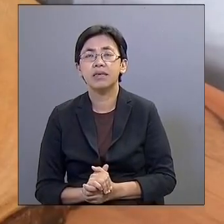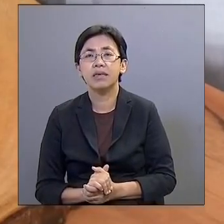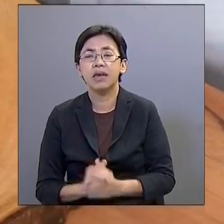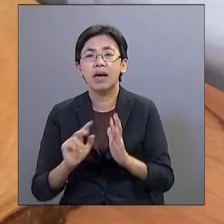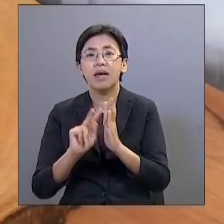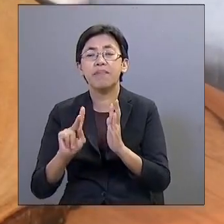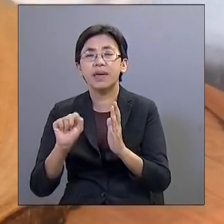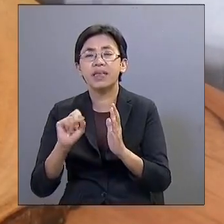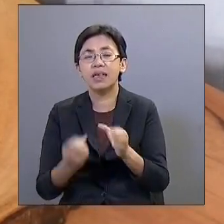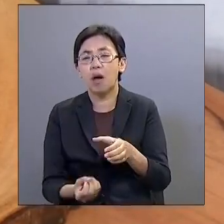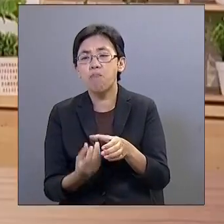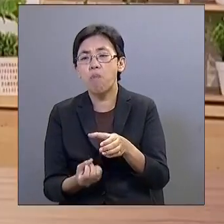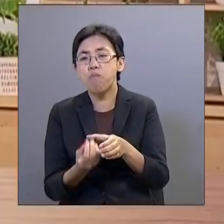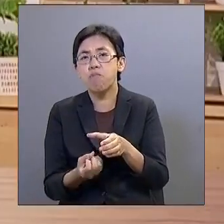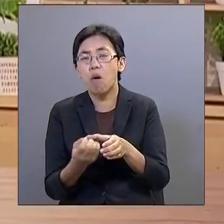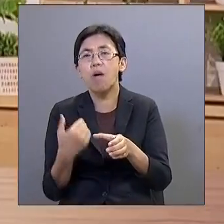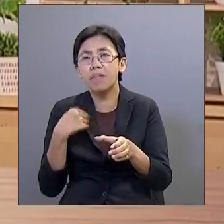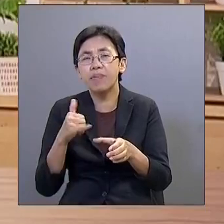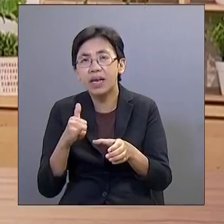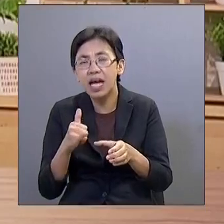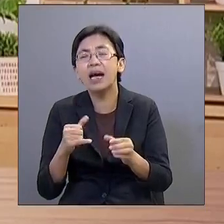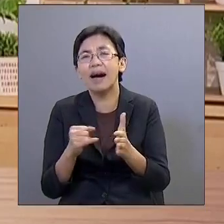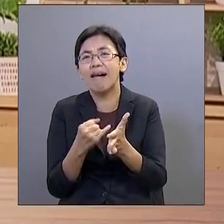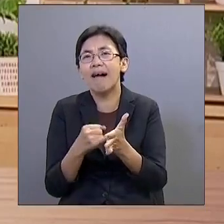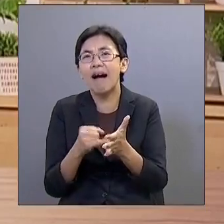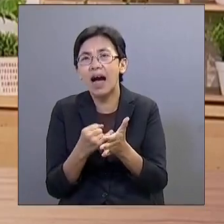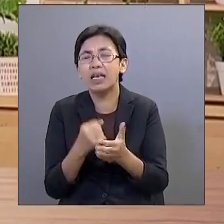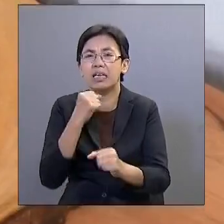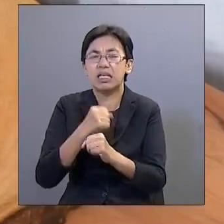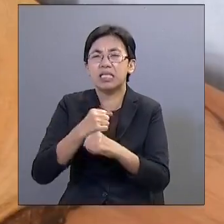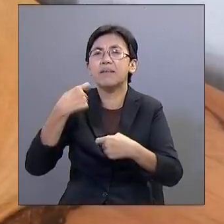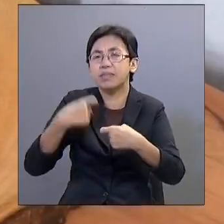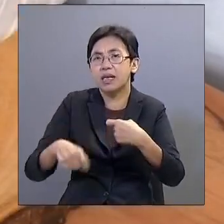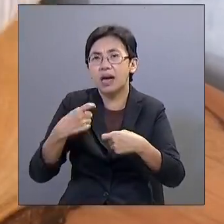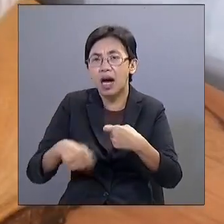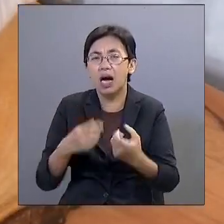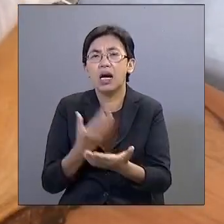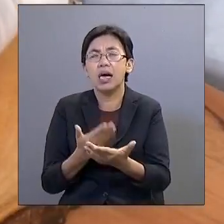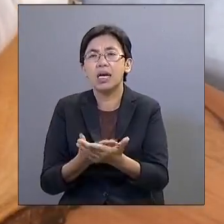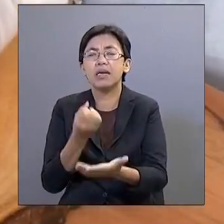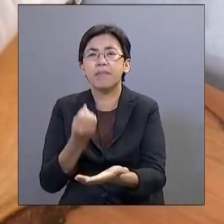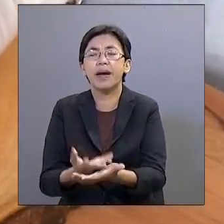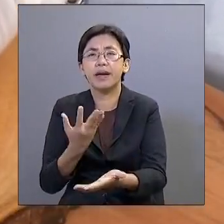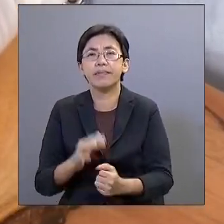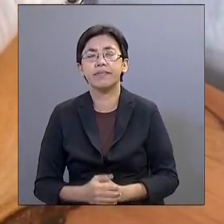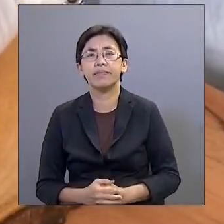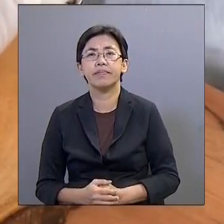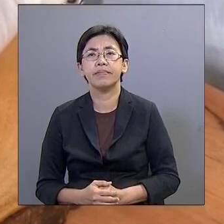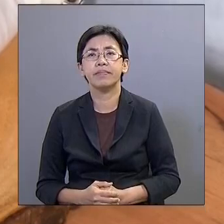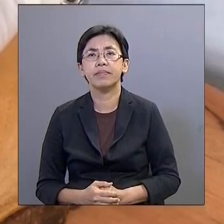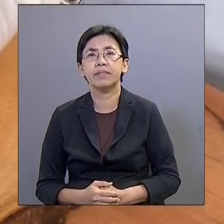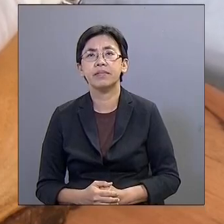สออกมานะคะมันก็จะอาจจะใช้ง่ายนะคะแต่ว่ามันอาจจะทำยากนะคะแล้วก็มีราคาที่ค่อนข้างสูงค่ะแล้วก็นอกจากนี้